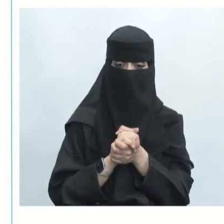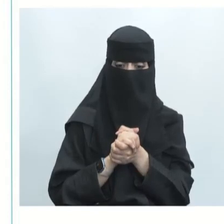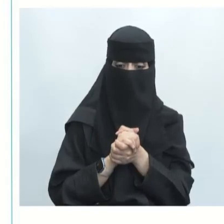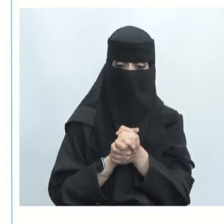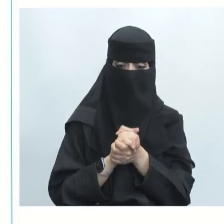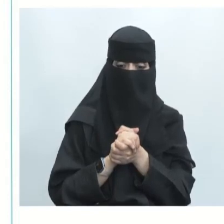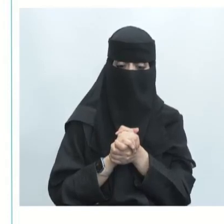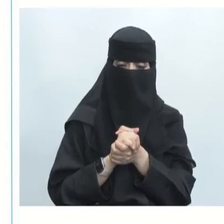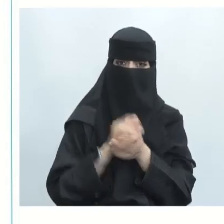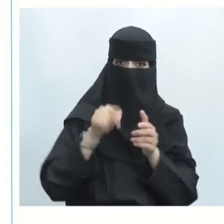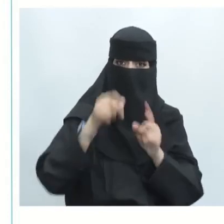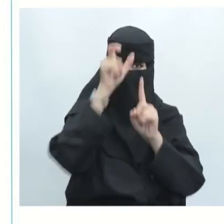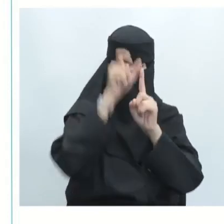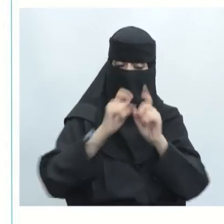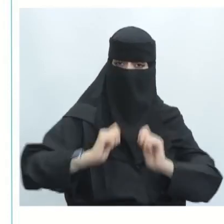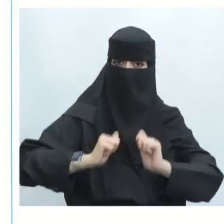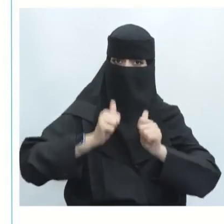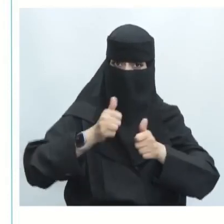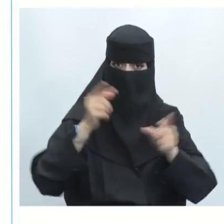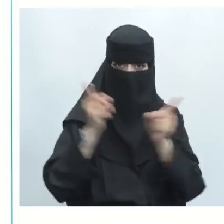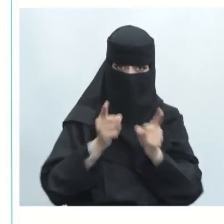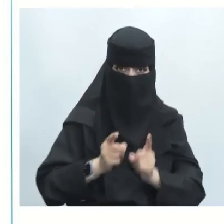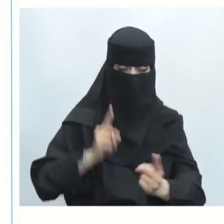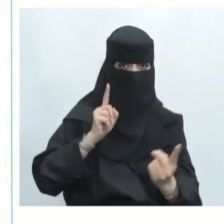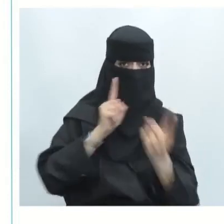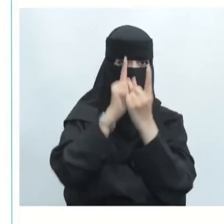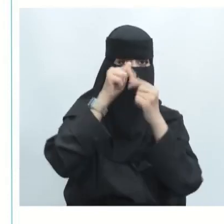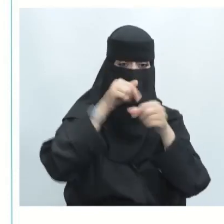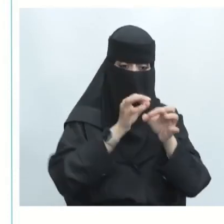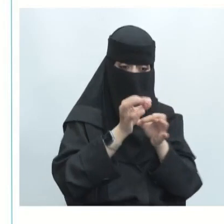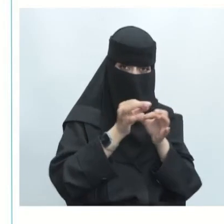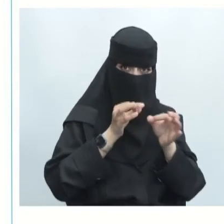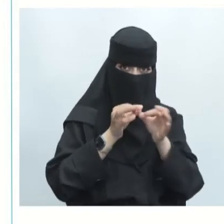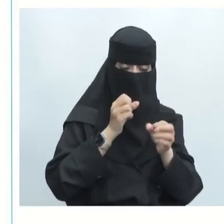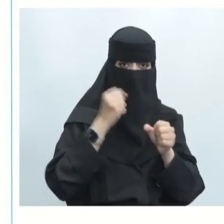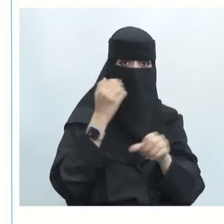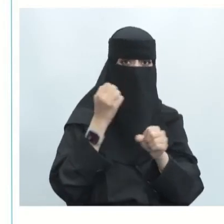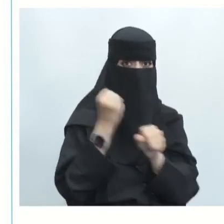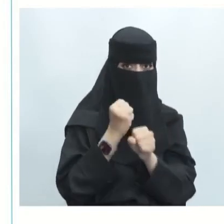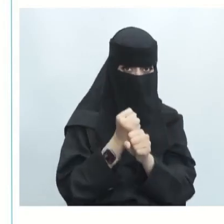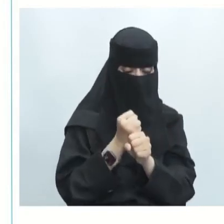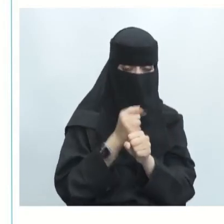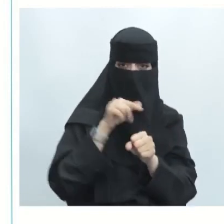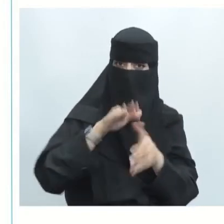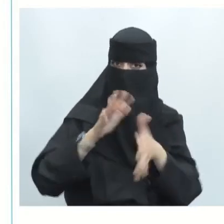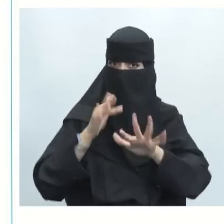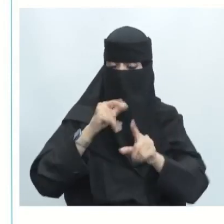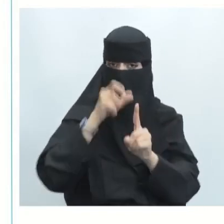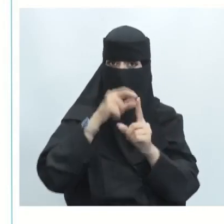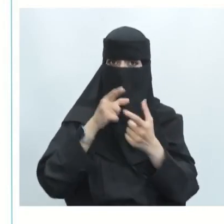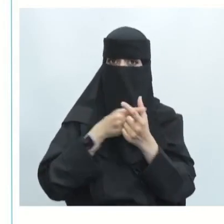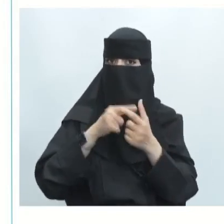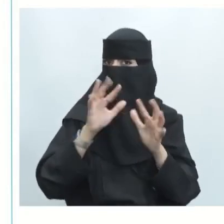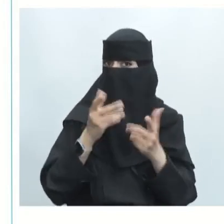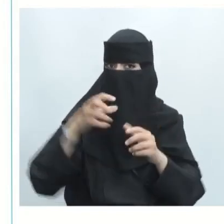المنظمه يستطيعون تحديد المواقف التي تستلزم تنسيق الجهود وفيما بينهم نحن